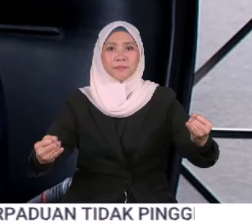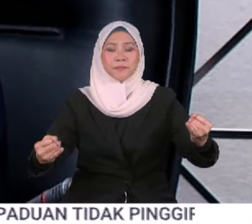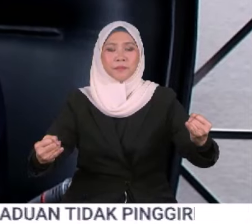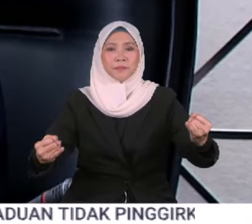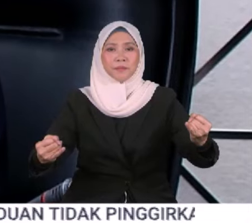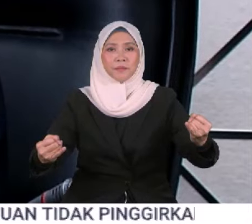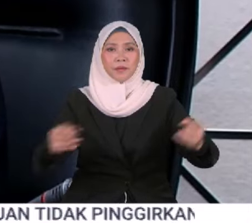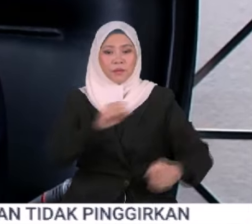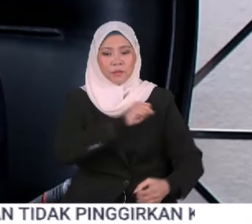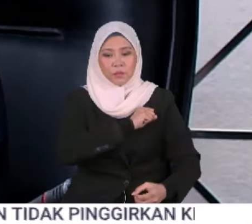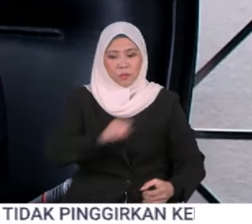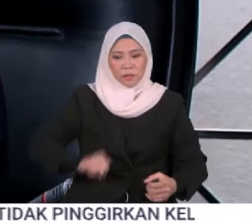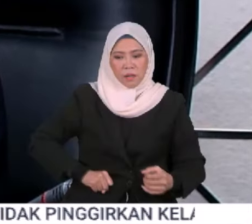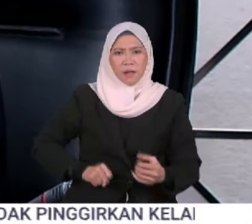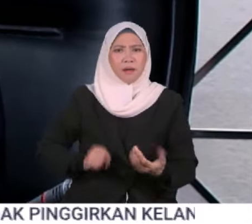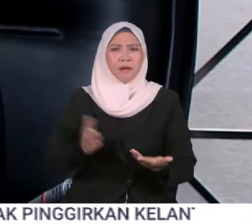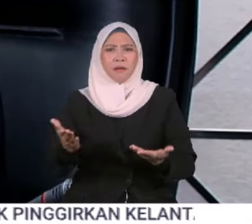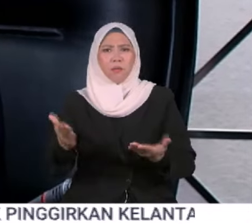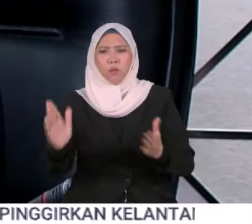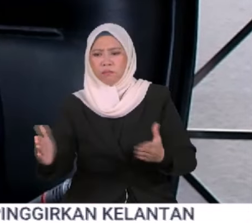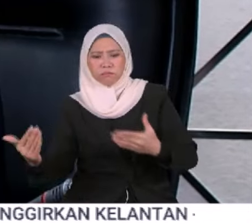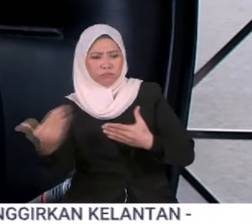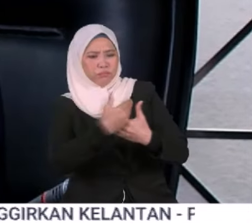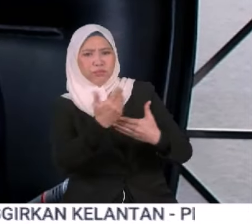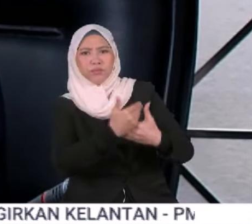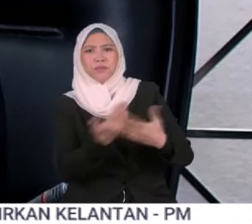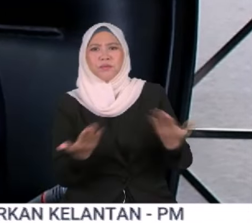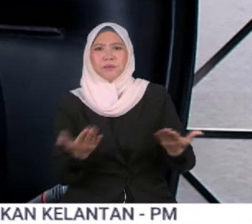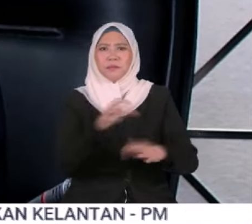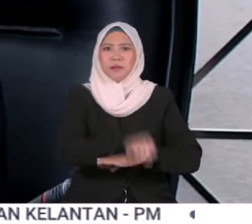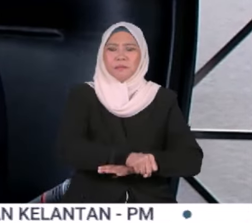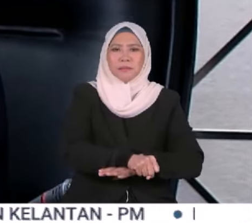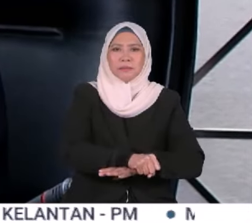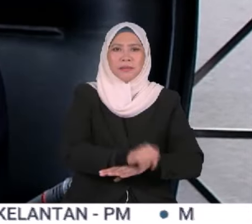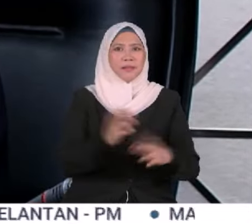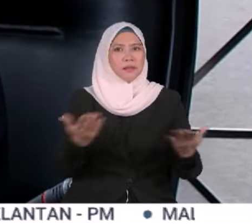masuknya Sultan ini diganggu dengan malam untuk angka jumpa